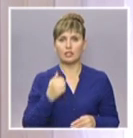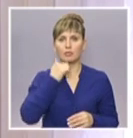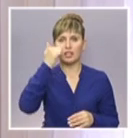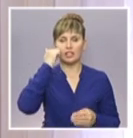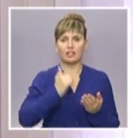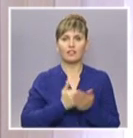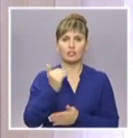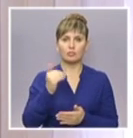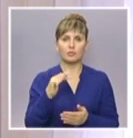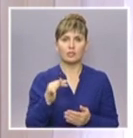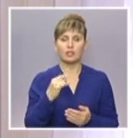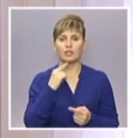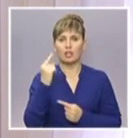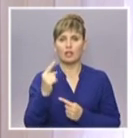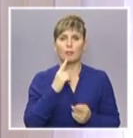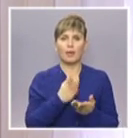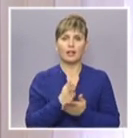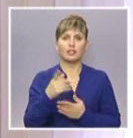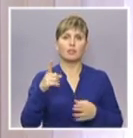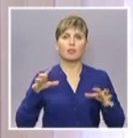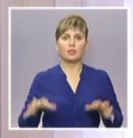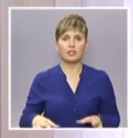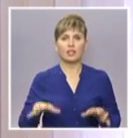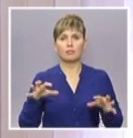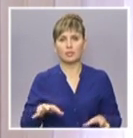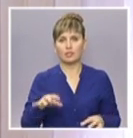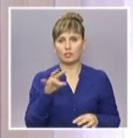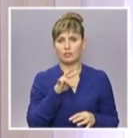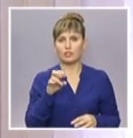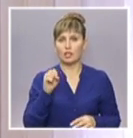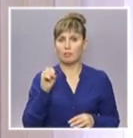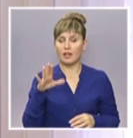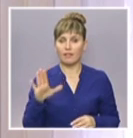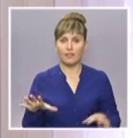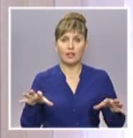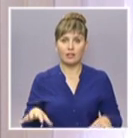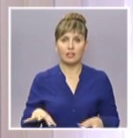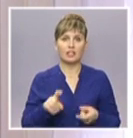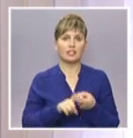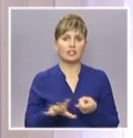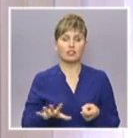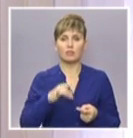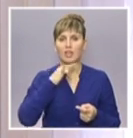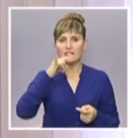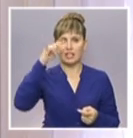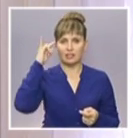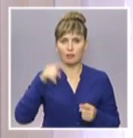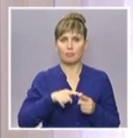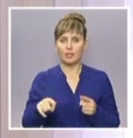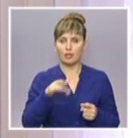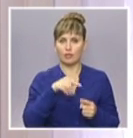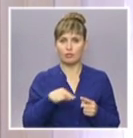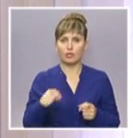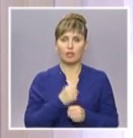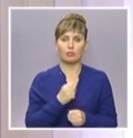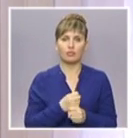взвешенной и дальновидной политике первого президента, лидера нации Нурсултана Абишевича Назарбаева, независимый Казахстан занял передовые позиции